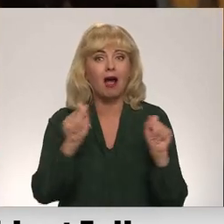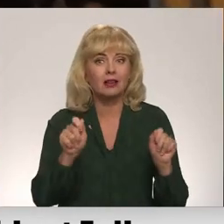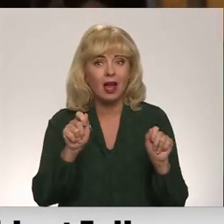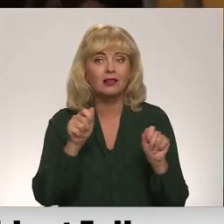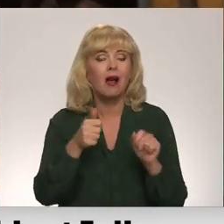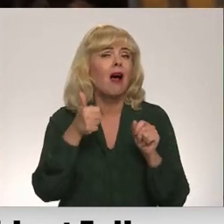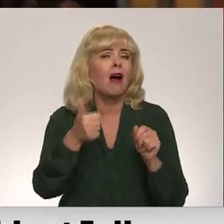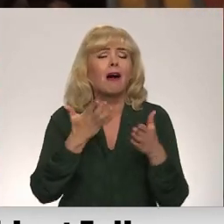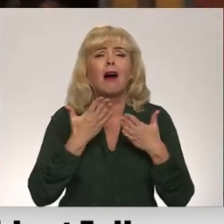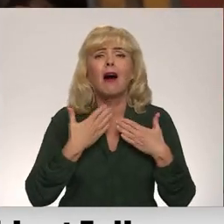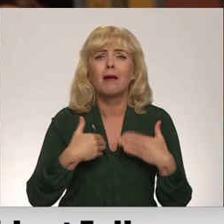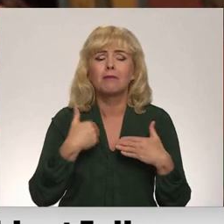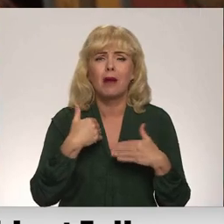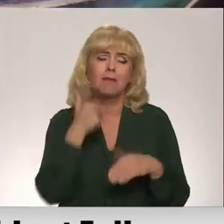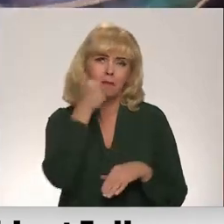intīmā gaisotnē.